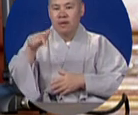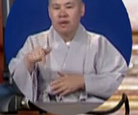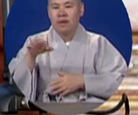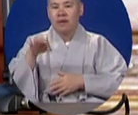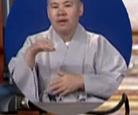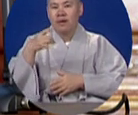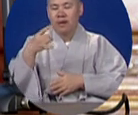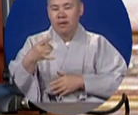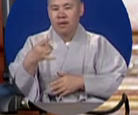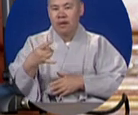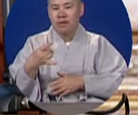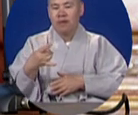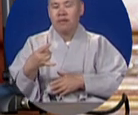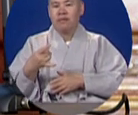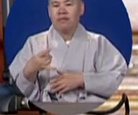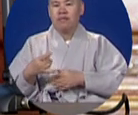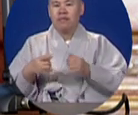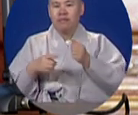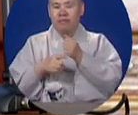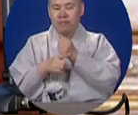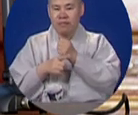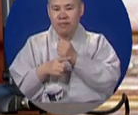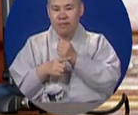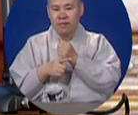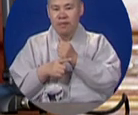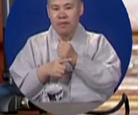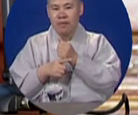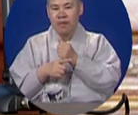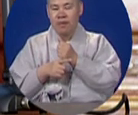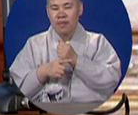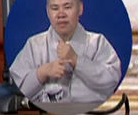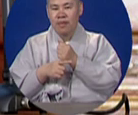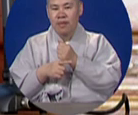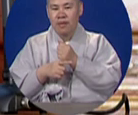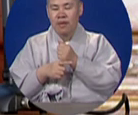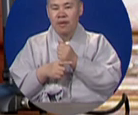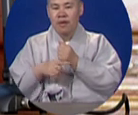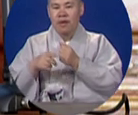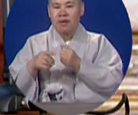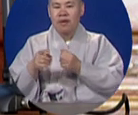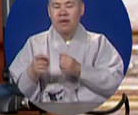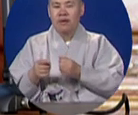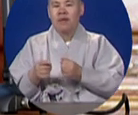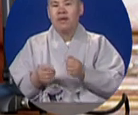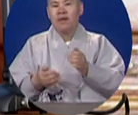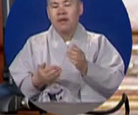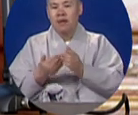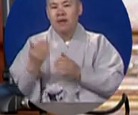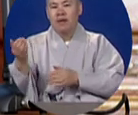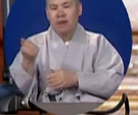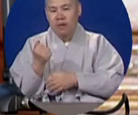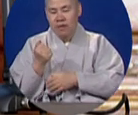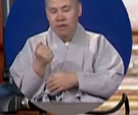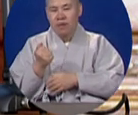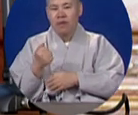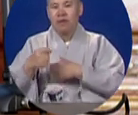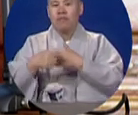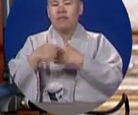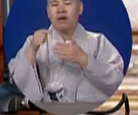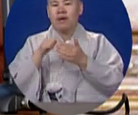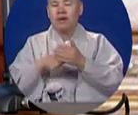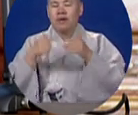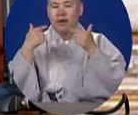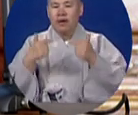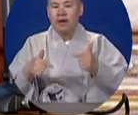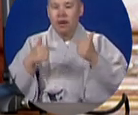그래서 작의는 일어날 기자 마음심자 기심을 해요 늘 마음을